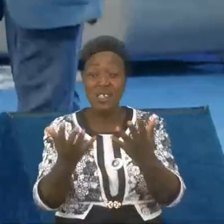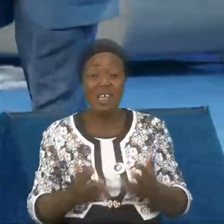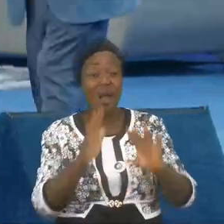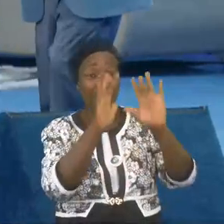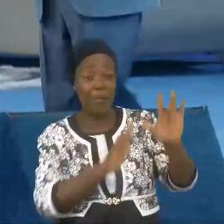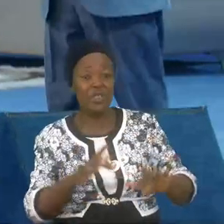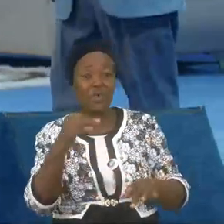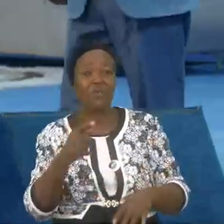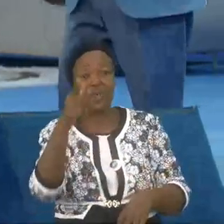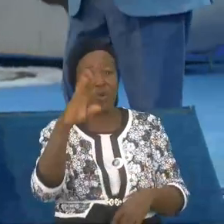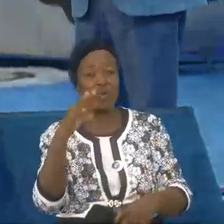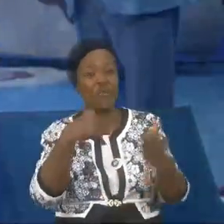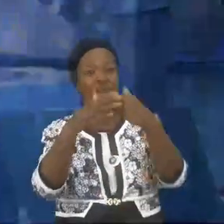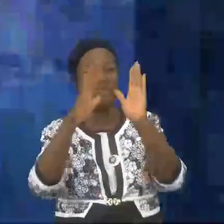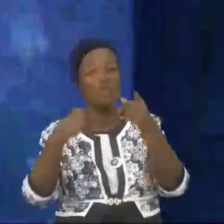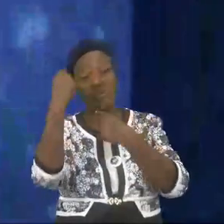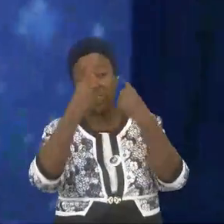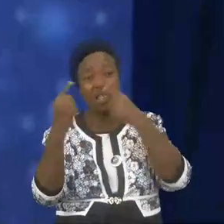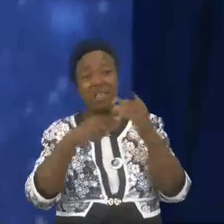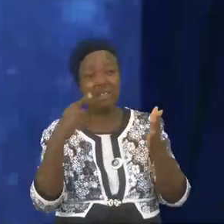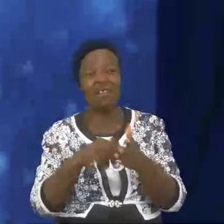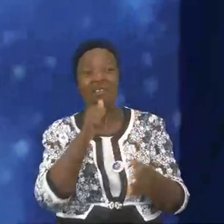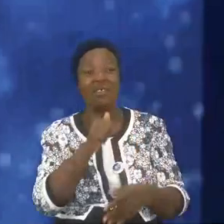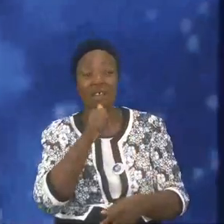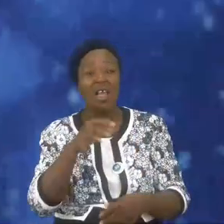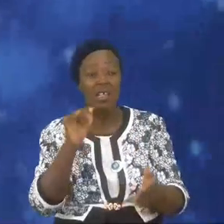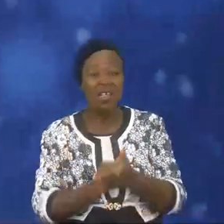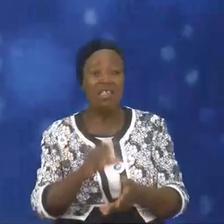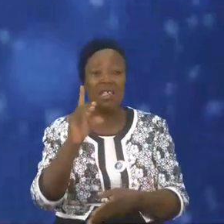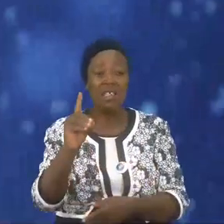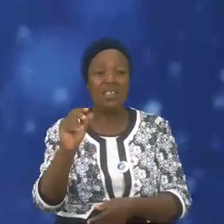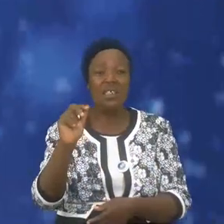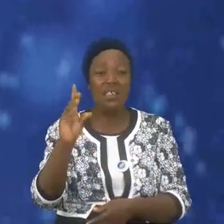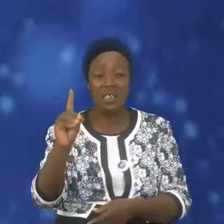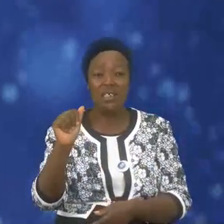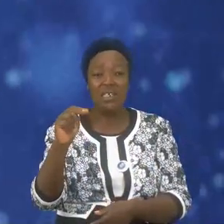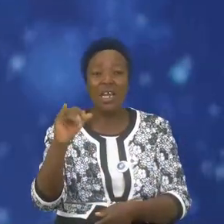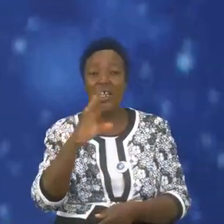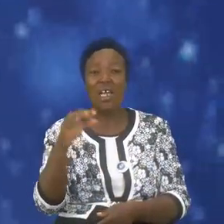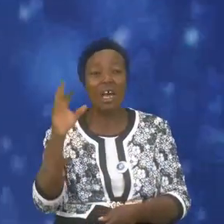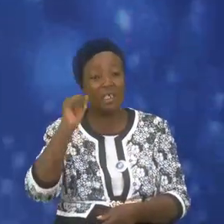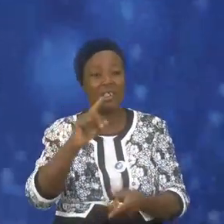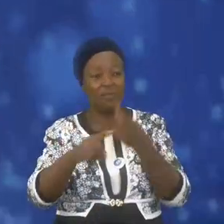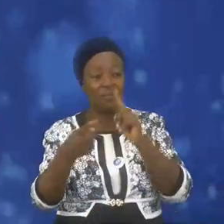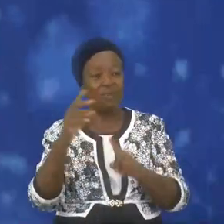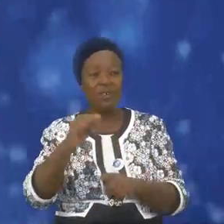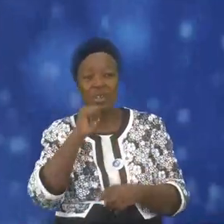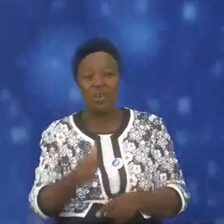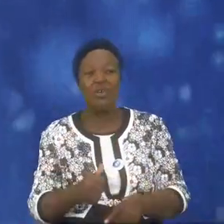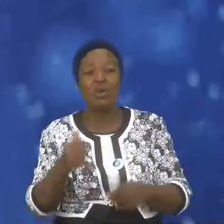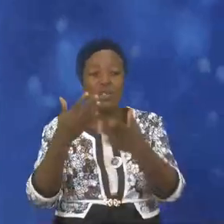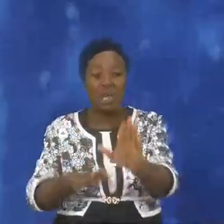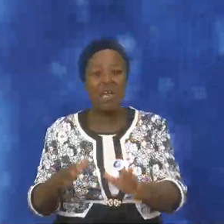Afin d'implorer la miséricorde du Dieu des cieux concernant cette affaire, afin qu'on ne fît pas périr